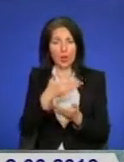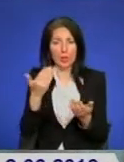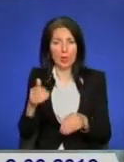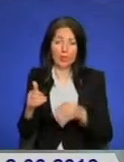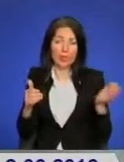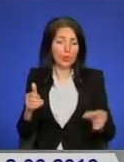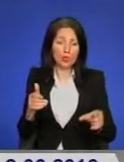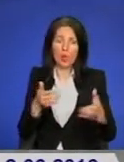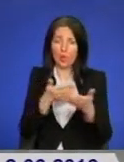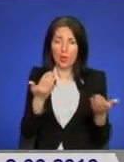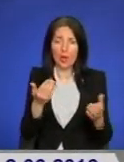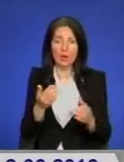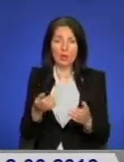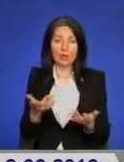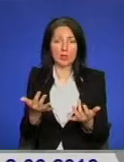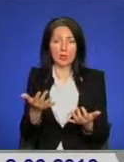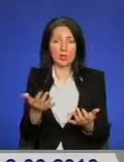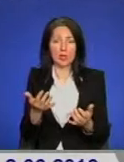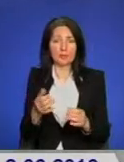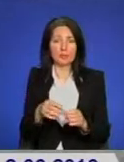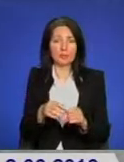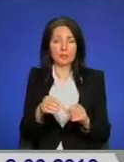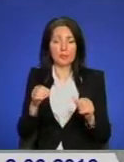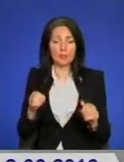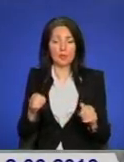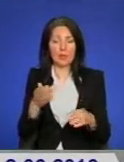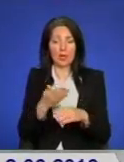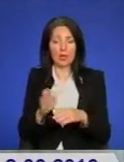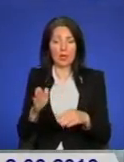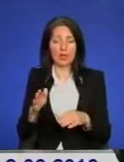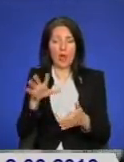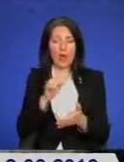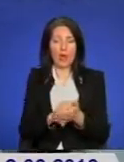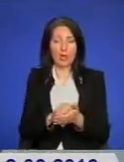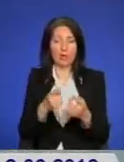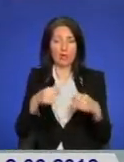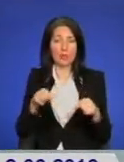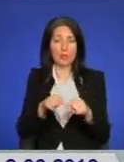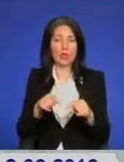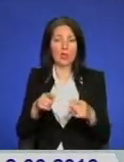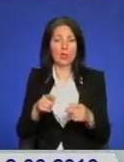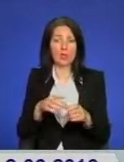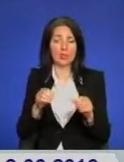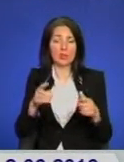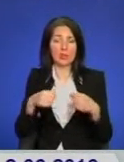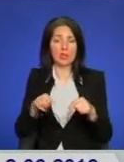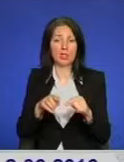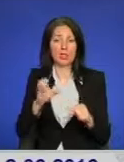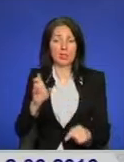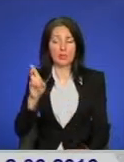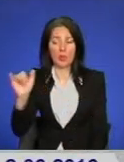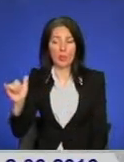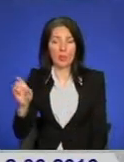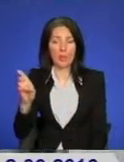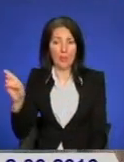що це, наскільки земля зрозуміло, так виділена в оренду земельну ділянку СДБ, це теж якась приватна